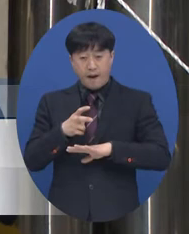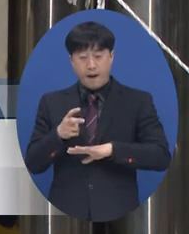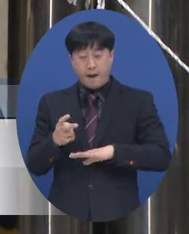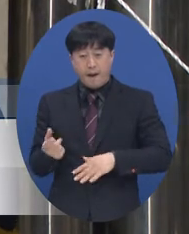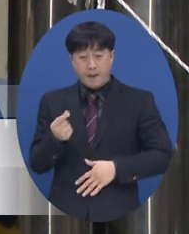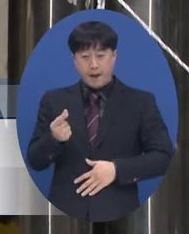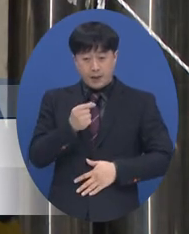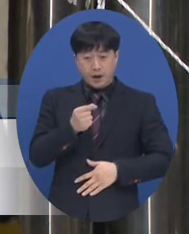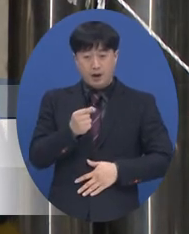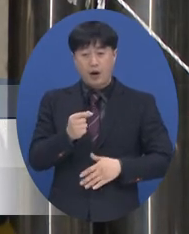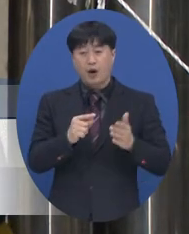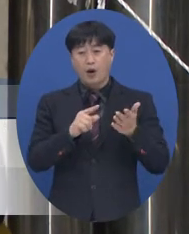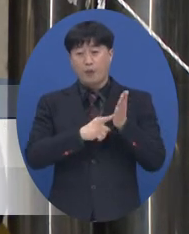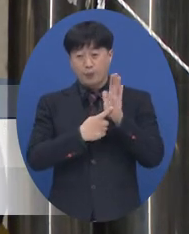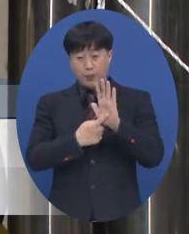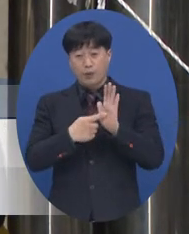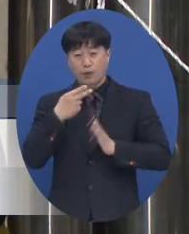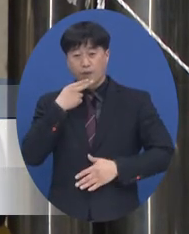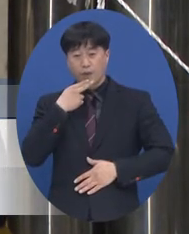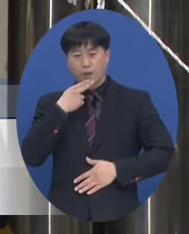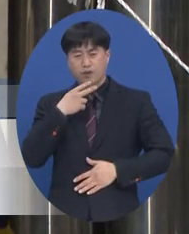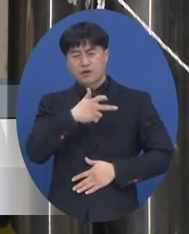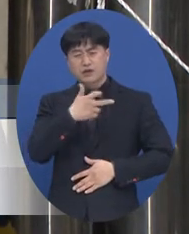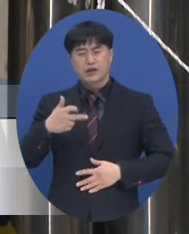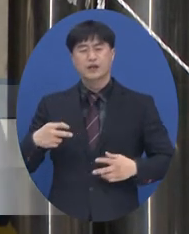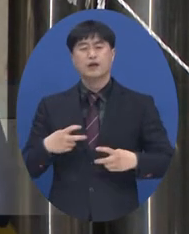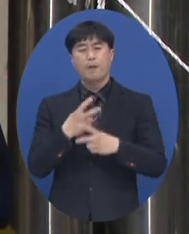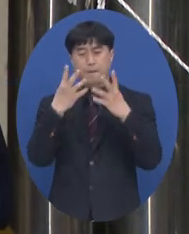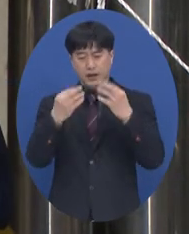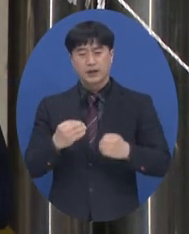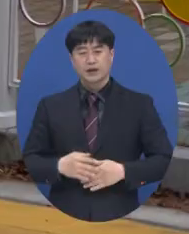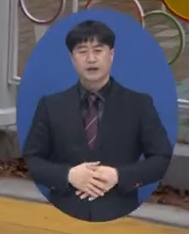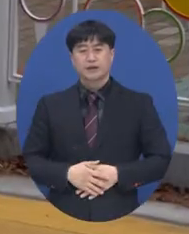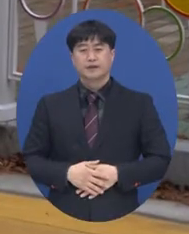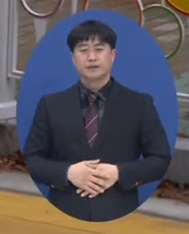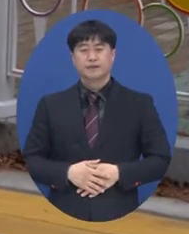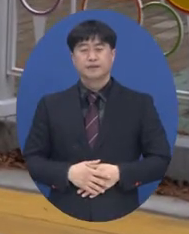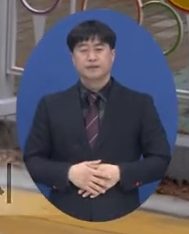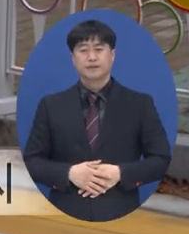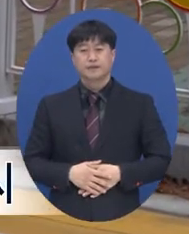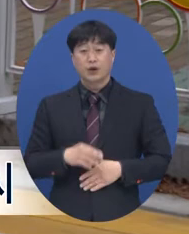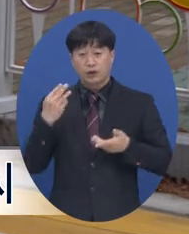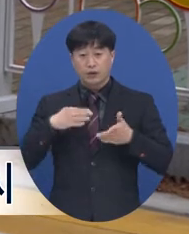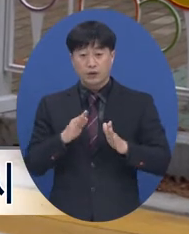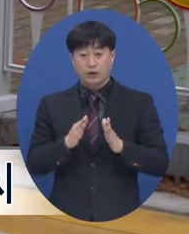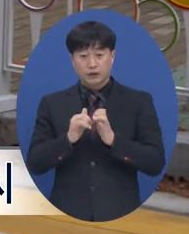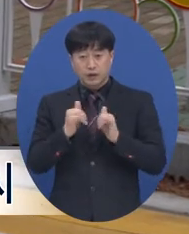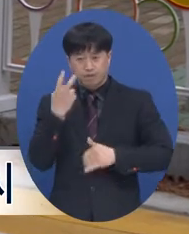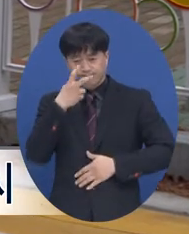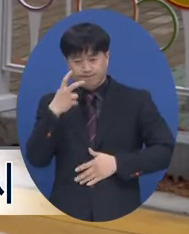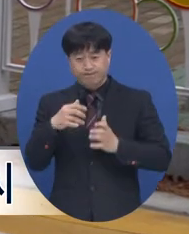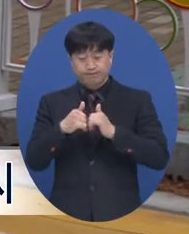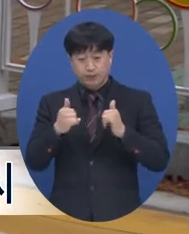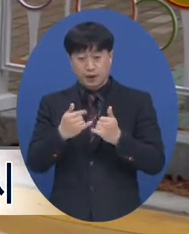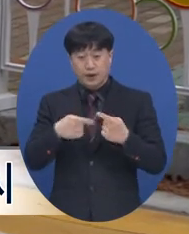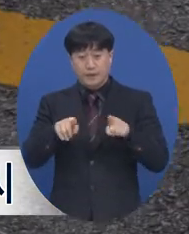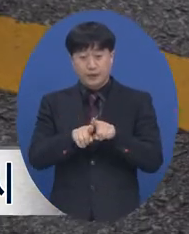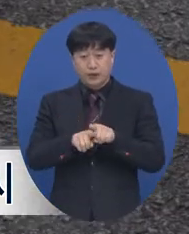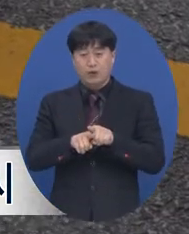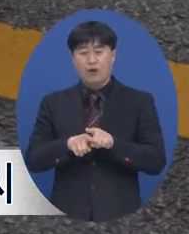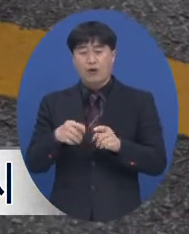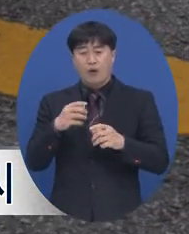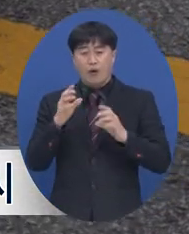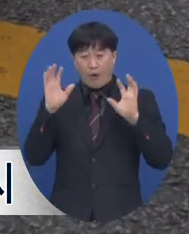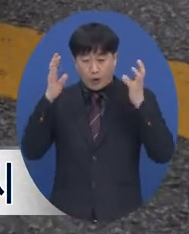별로 없었어요. 그래갖고 대형 사고가 많이 나. 경기도가 시민 감사관들과 도내 어린이